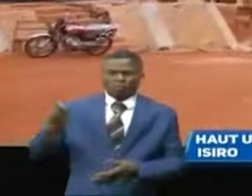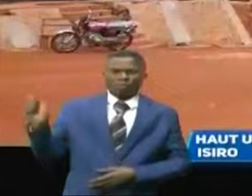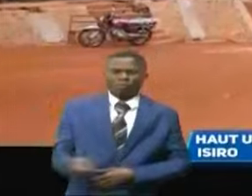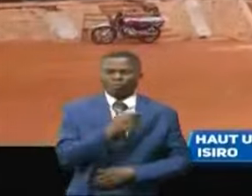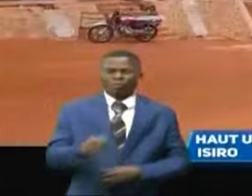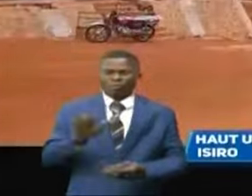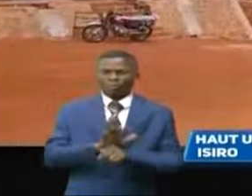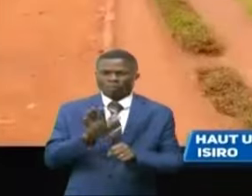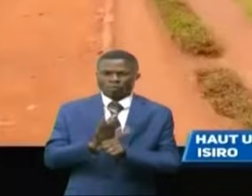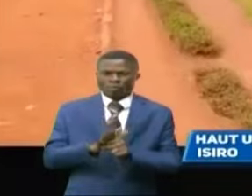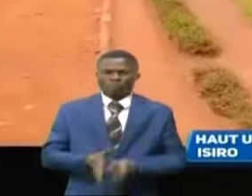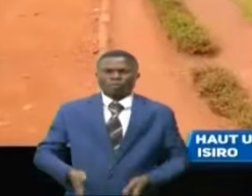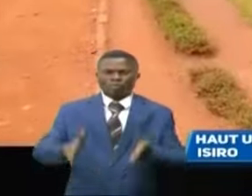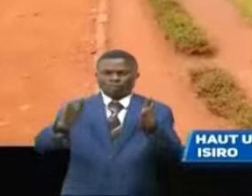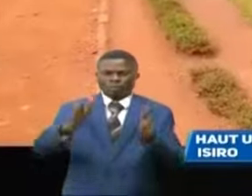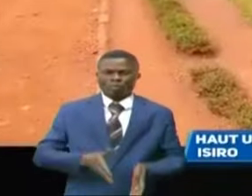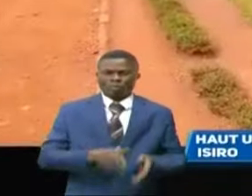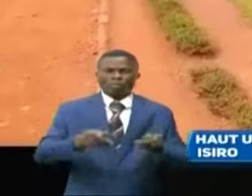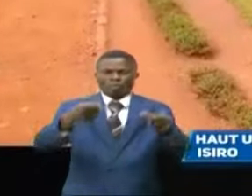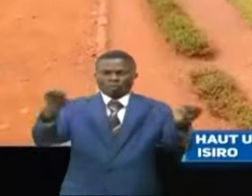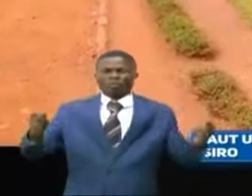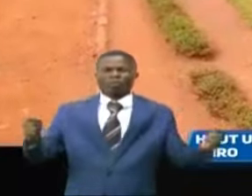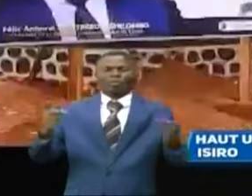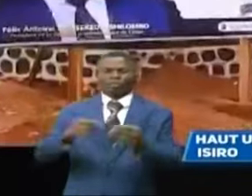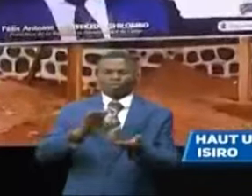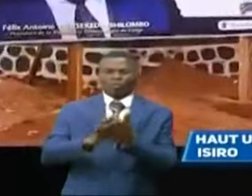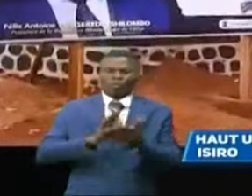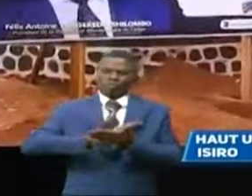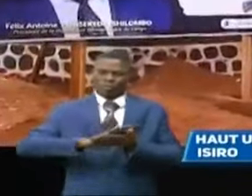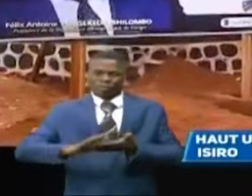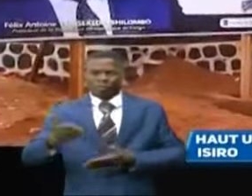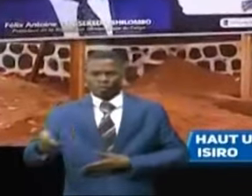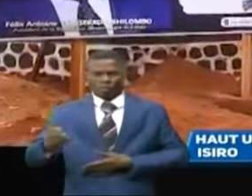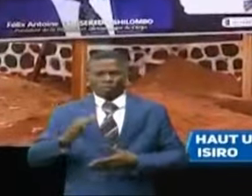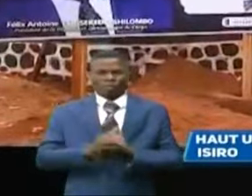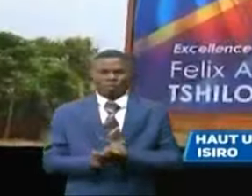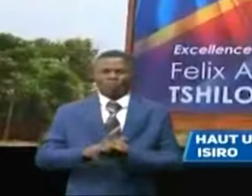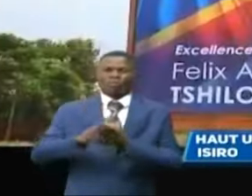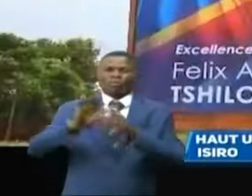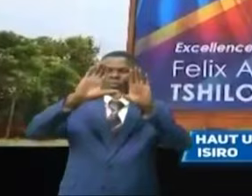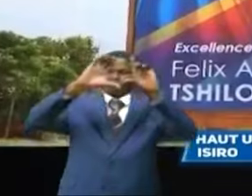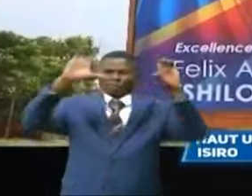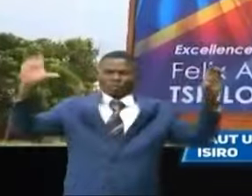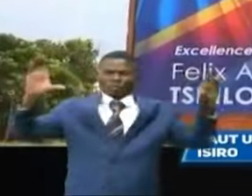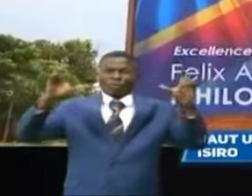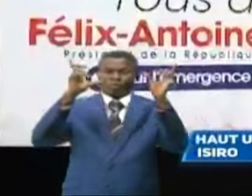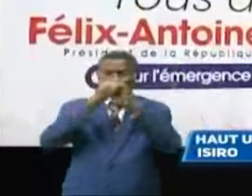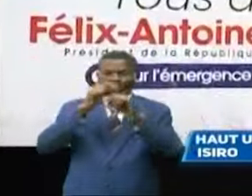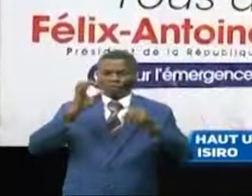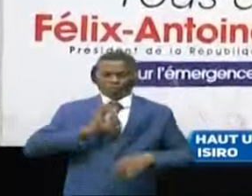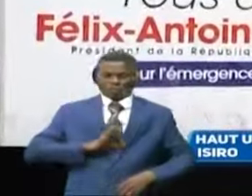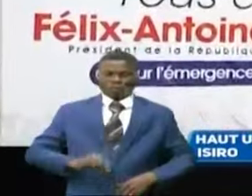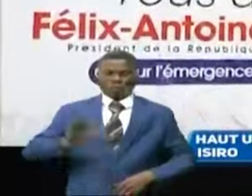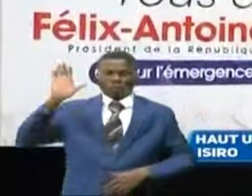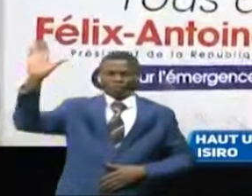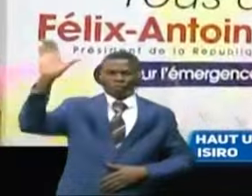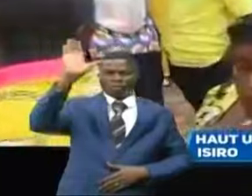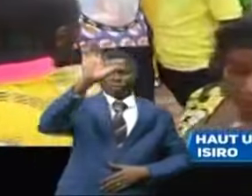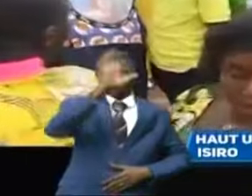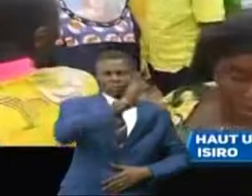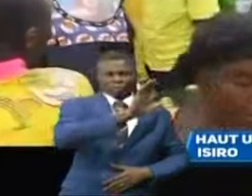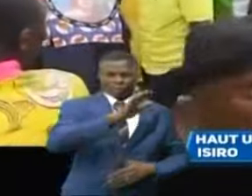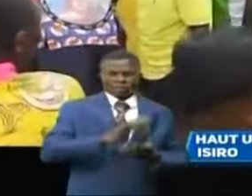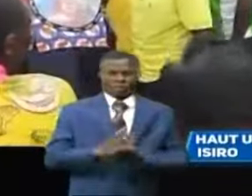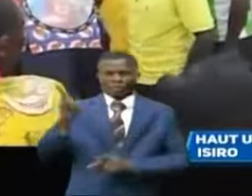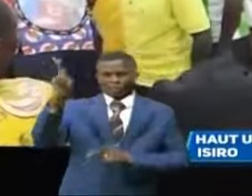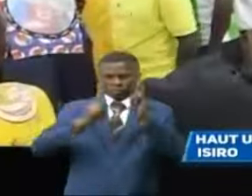s'intensifie. Les artères et carrefours assainis et enchalandés par les effigies du chef de l'État, Félix-Antoine Tshisekedi Tshilombo, que